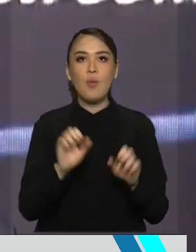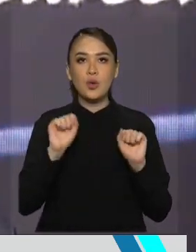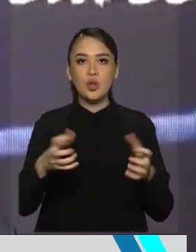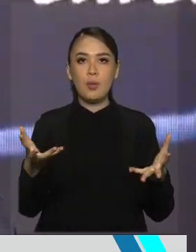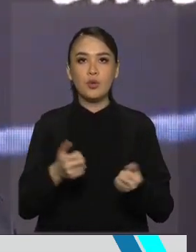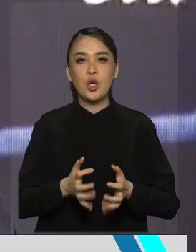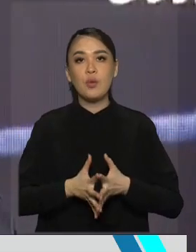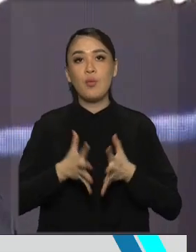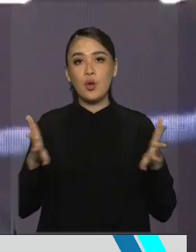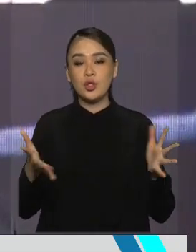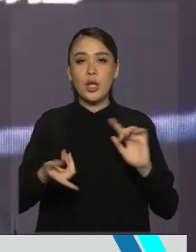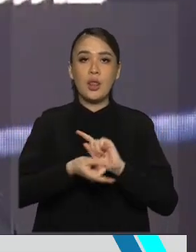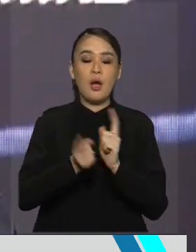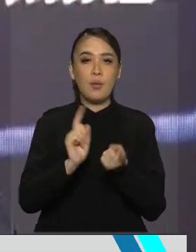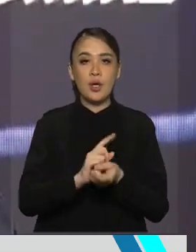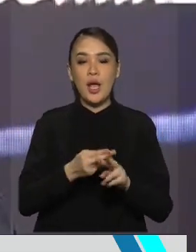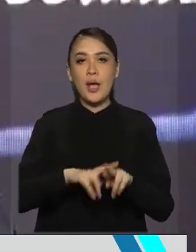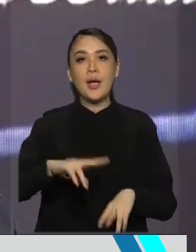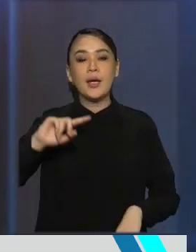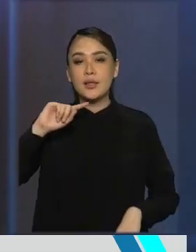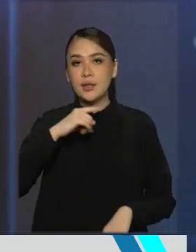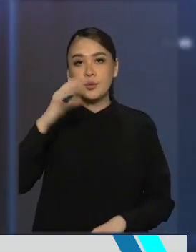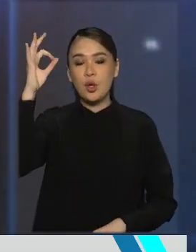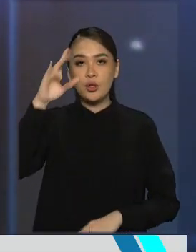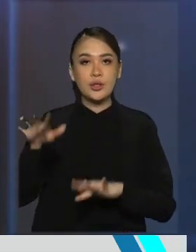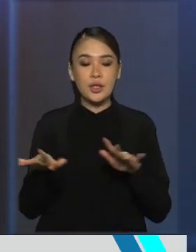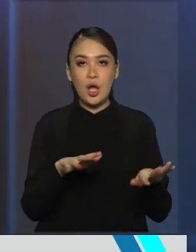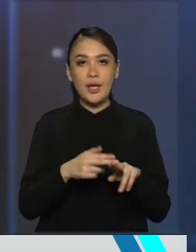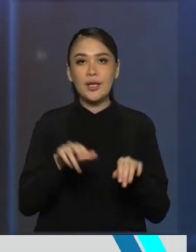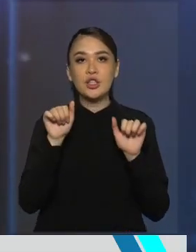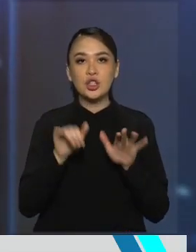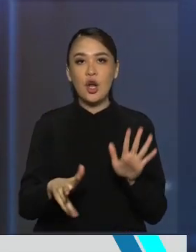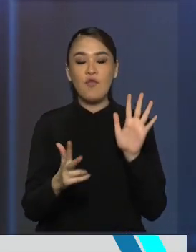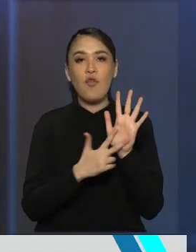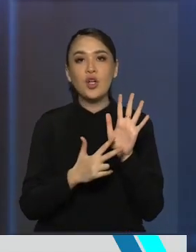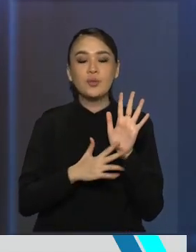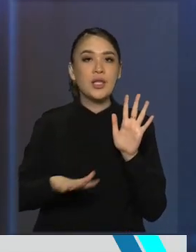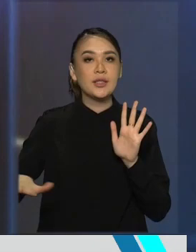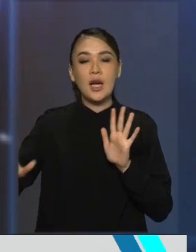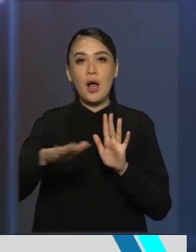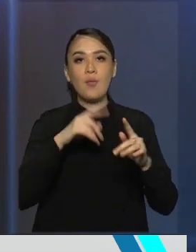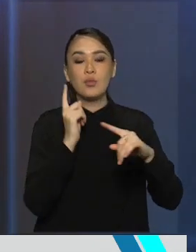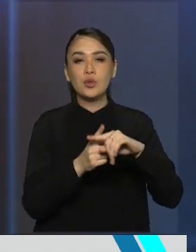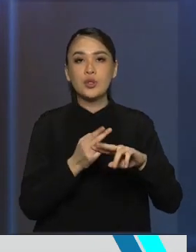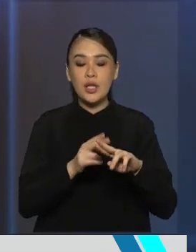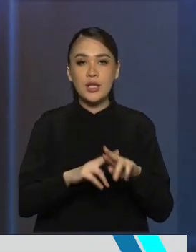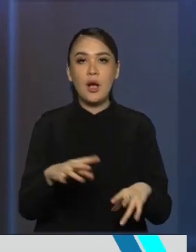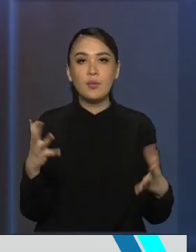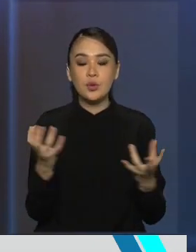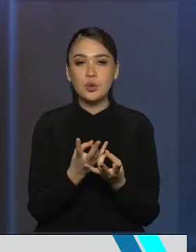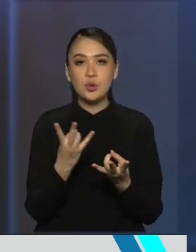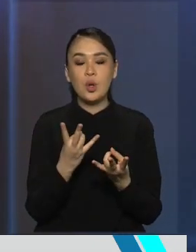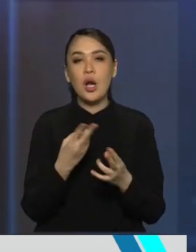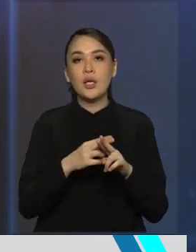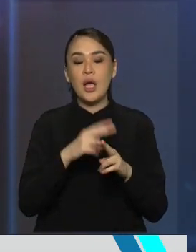наоборот. То есть это вопрос экономических рычагов. Решение 8 стран ОПЕК+, о снижении добычи не только